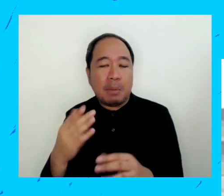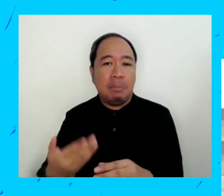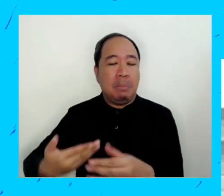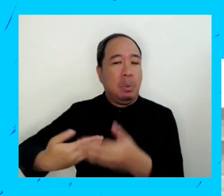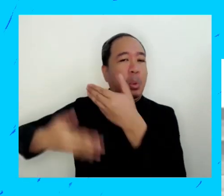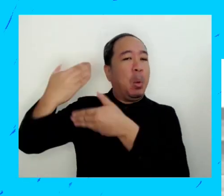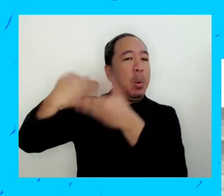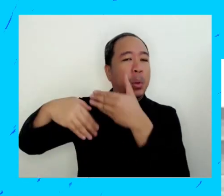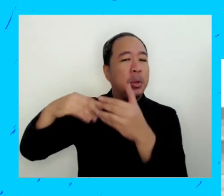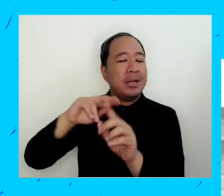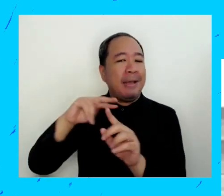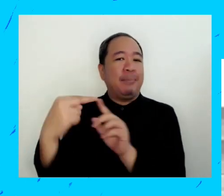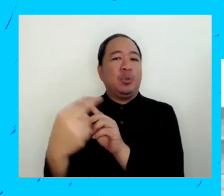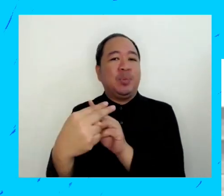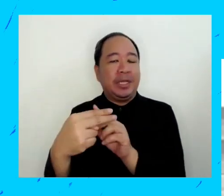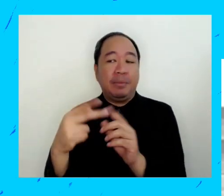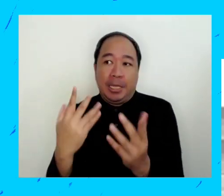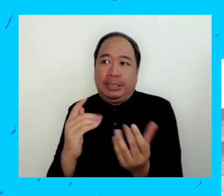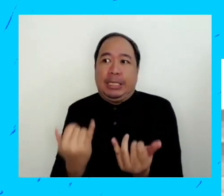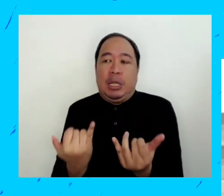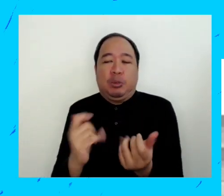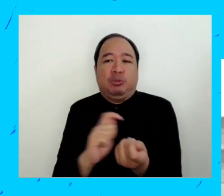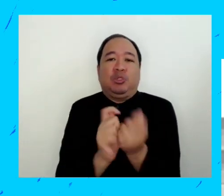les idées et ceci, et